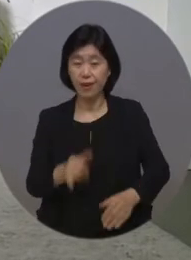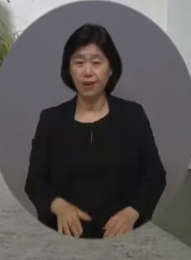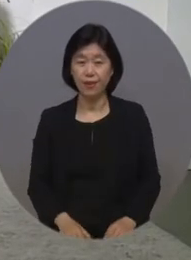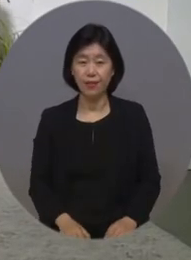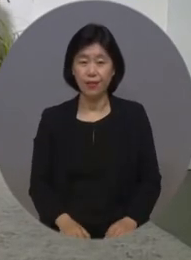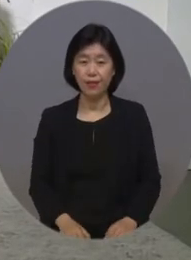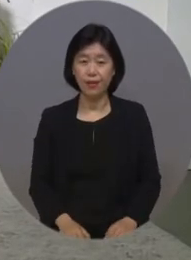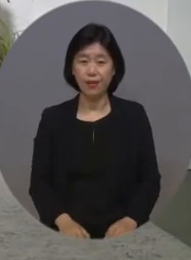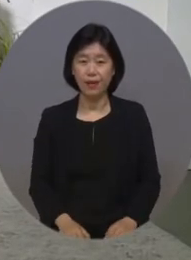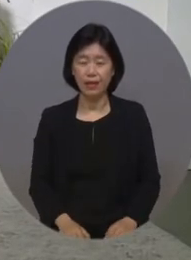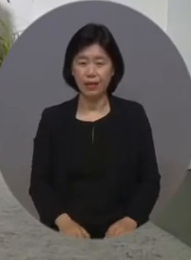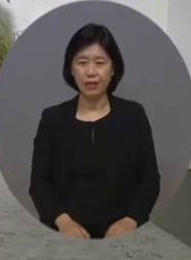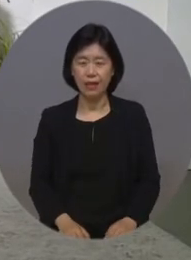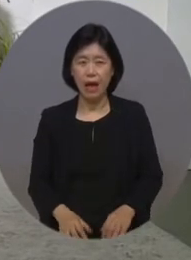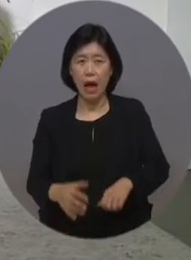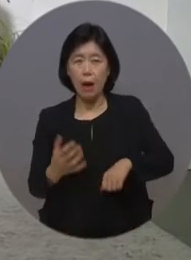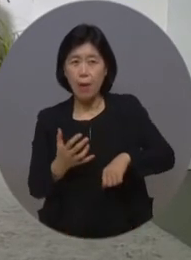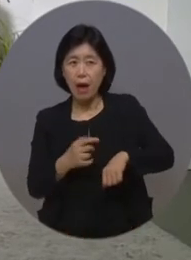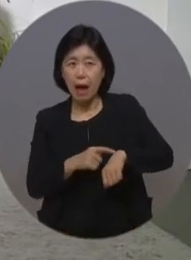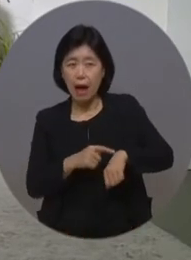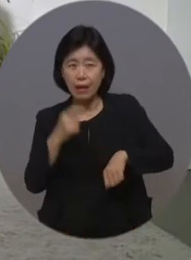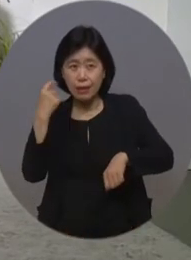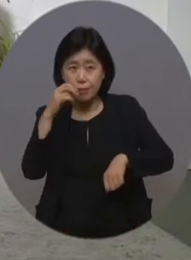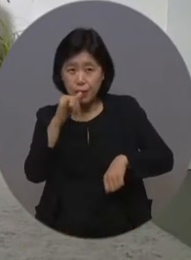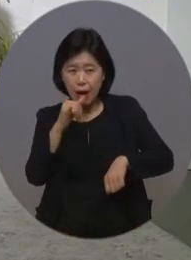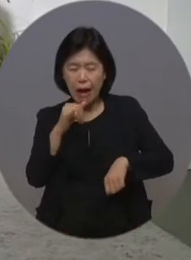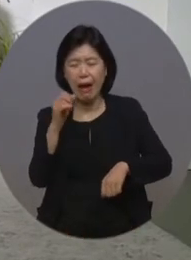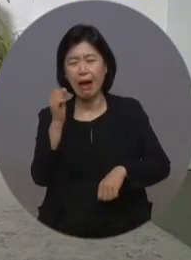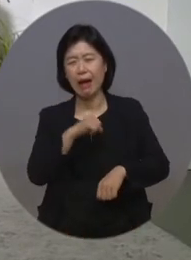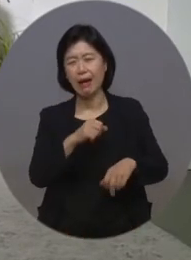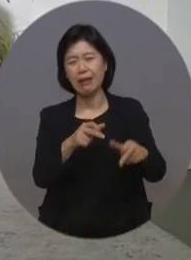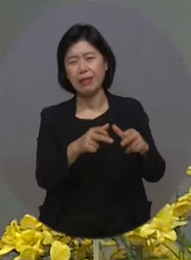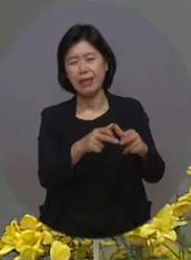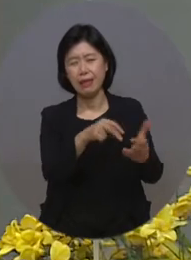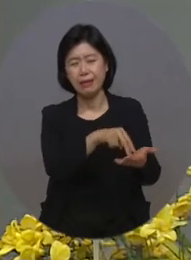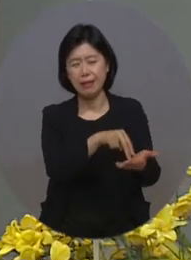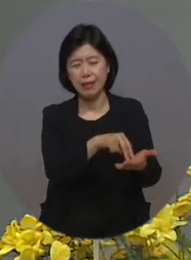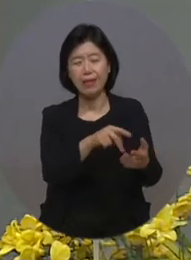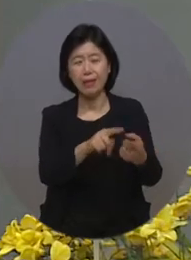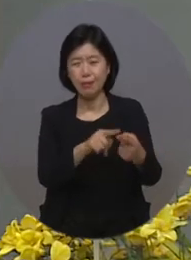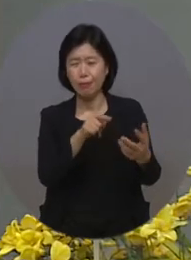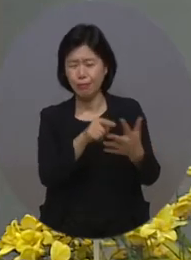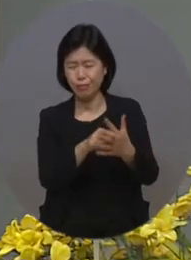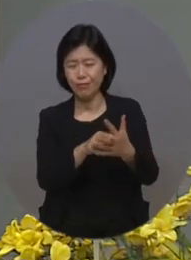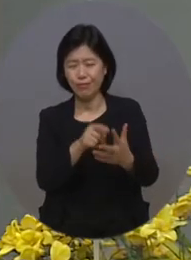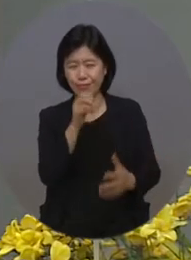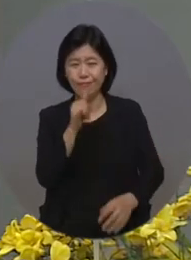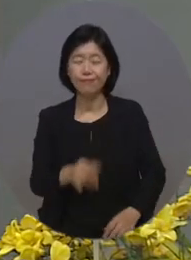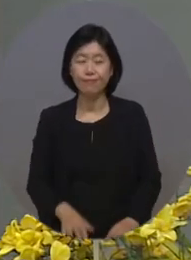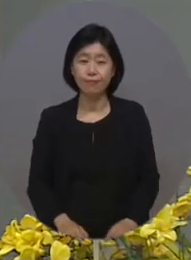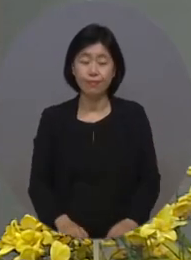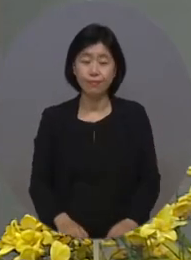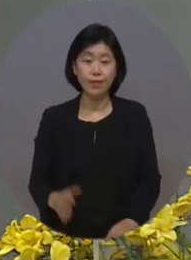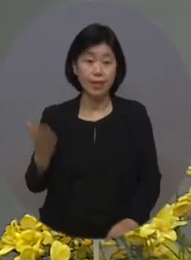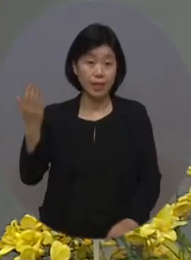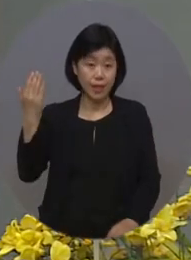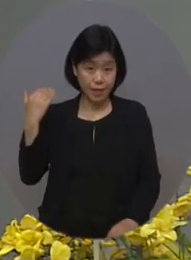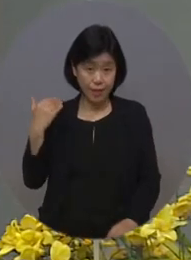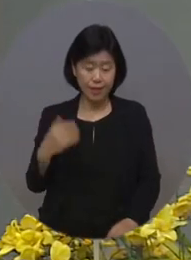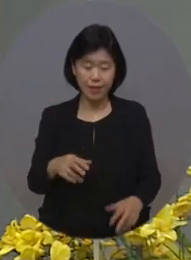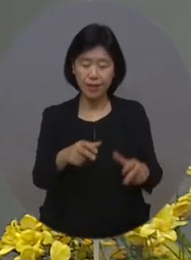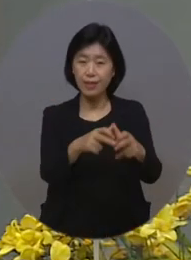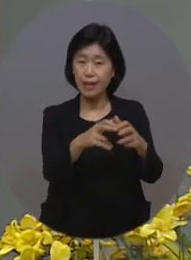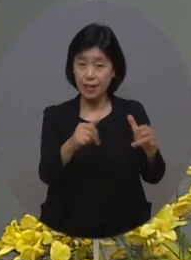때마다 장애인을 다시 생각하게 되죠 그럼요 예 이게 예전에 이제 우리가 장애의 체험한다 그러면 뭐 이렇게